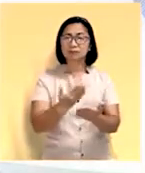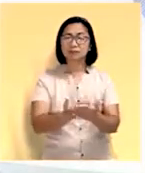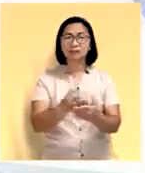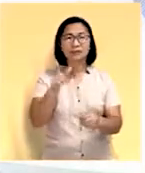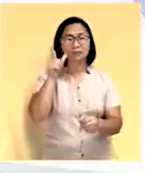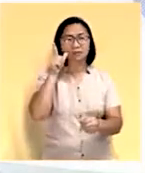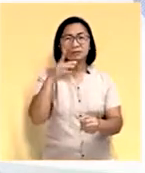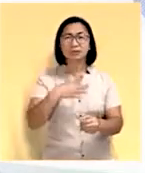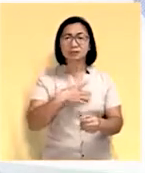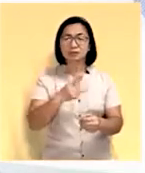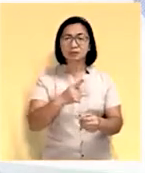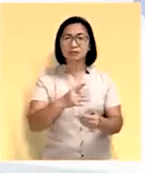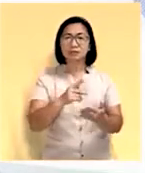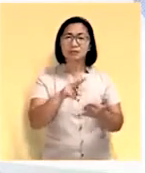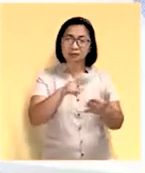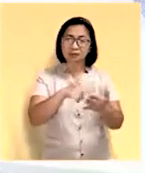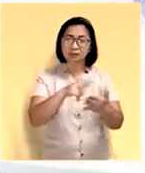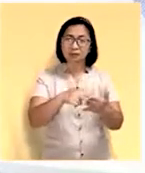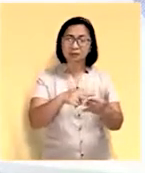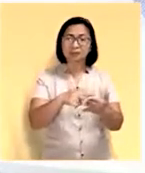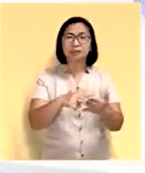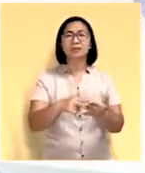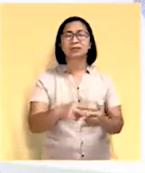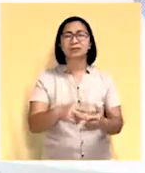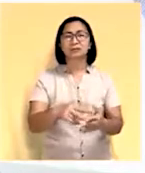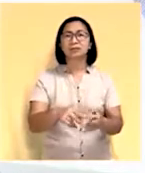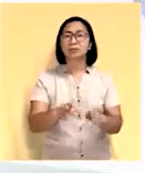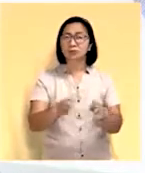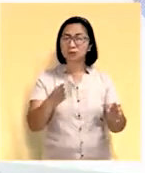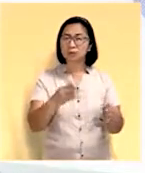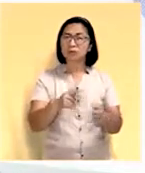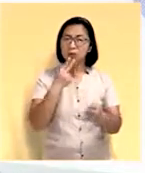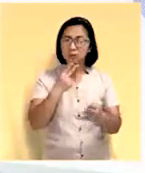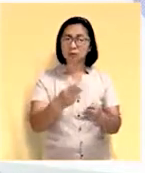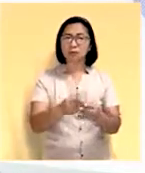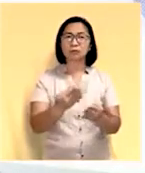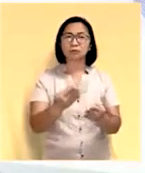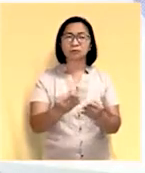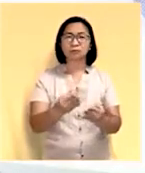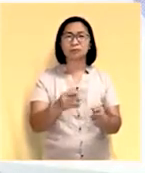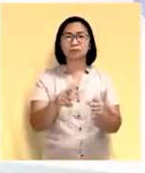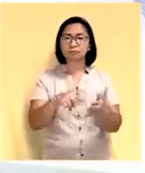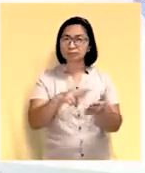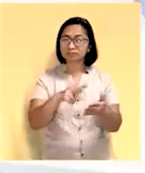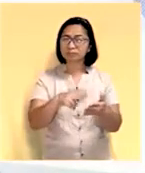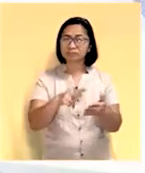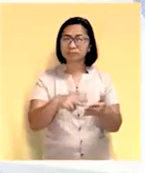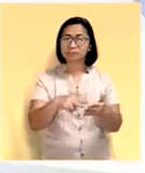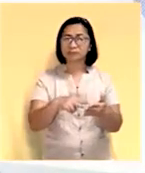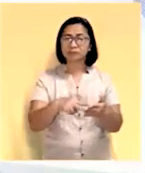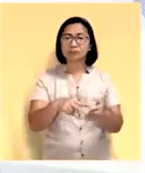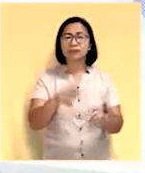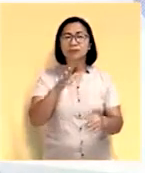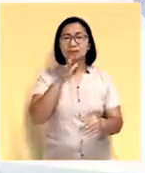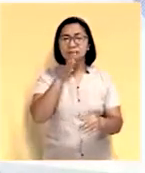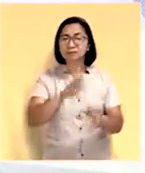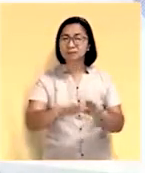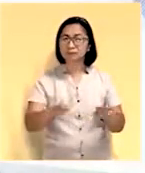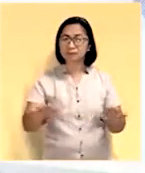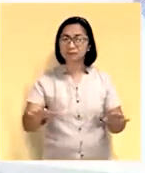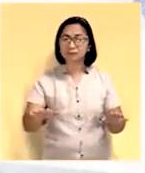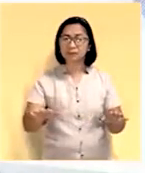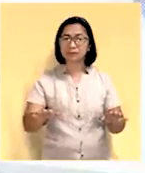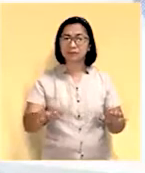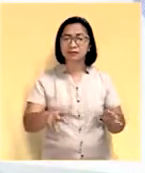Mabuti yan, Lina, at nakahiligan mo ang pagbabasa. Napakainam kaya ng pagbabasa, anak. Alam nyo ba, mga anak, may